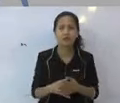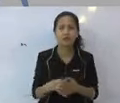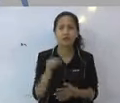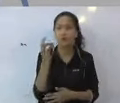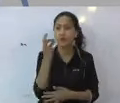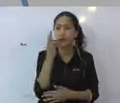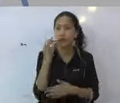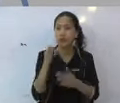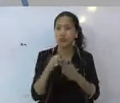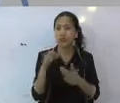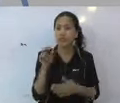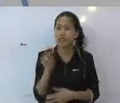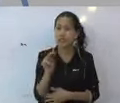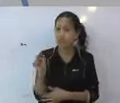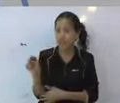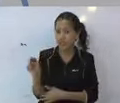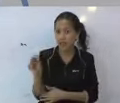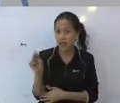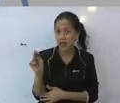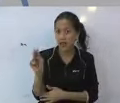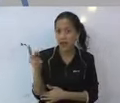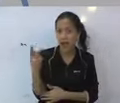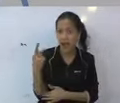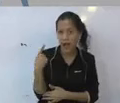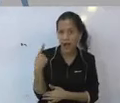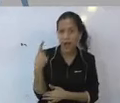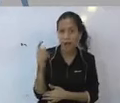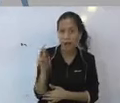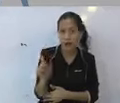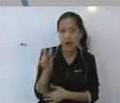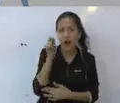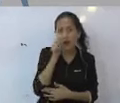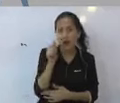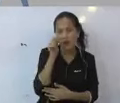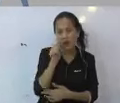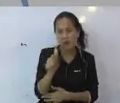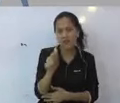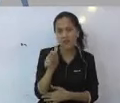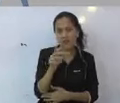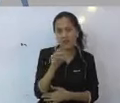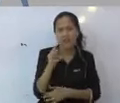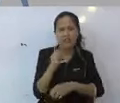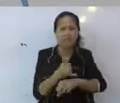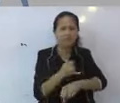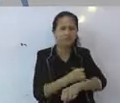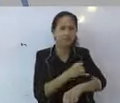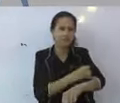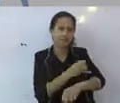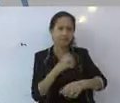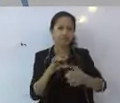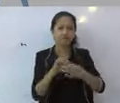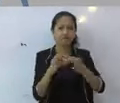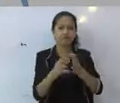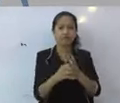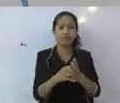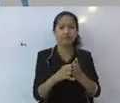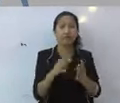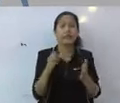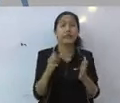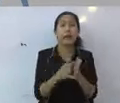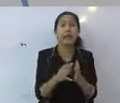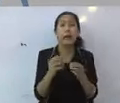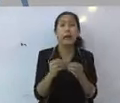na kailangan na meron tayo lagi. At ini-increase mo yung consumption nito. Okay, yung mga yan, top 5 na yan.